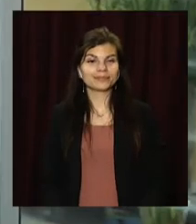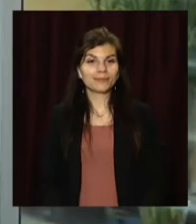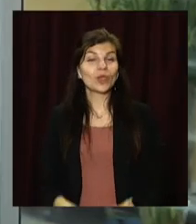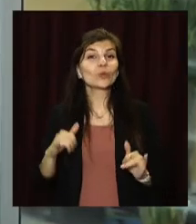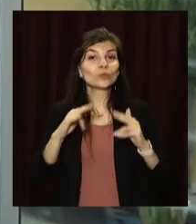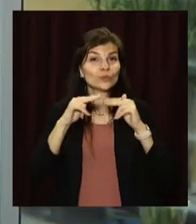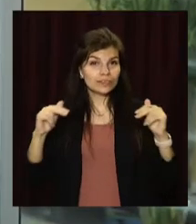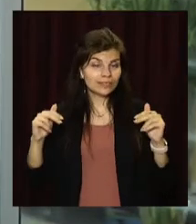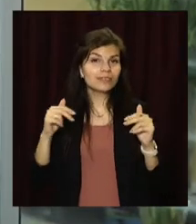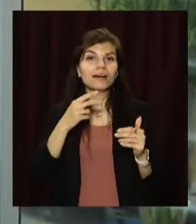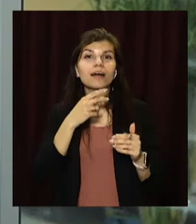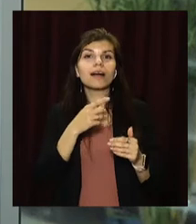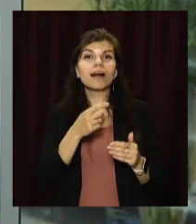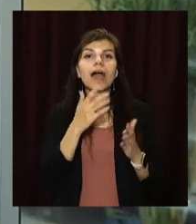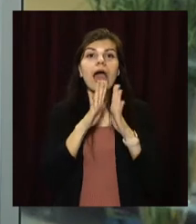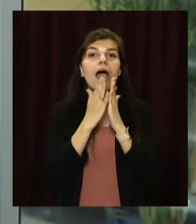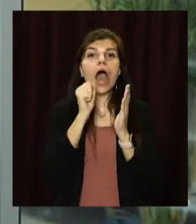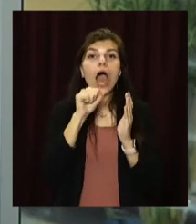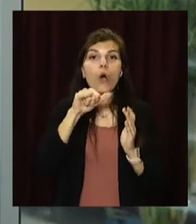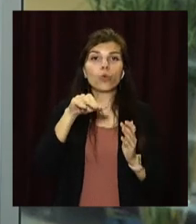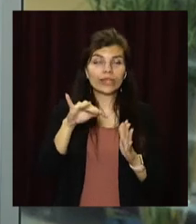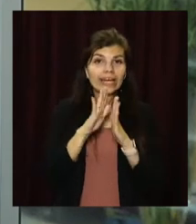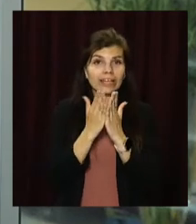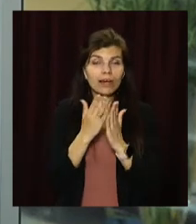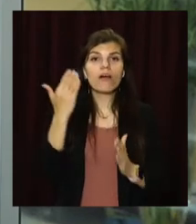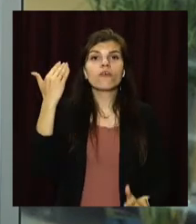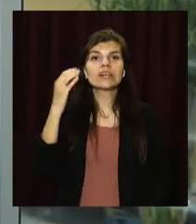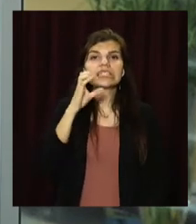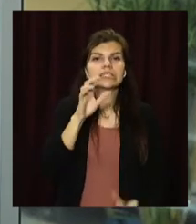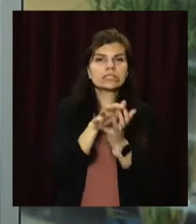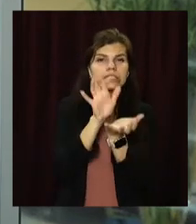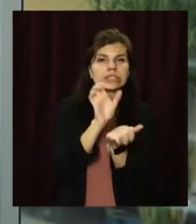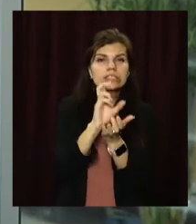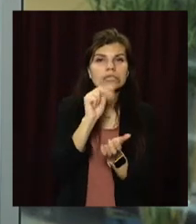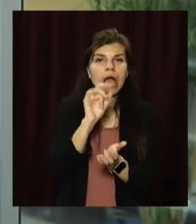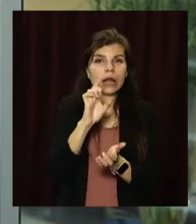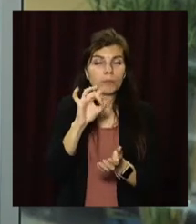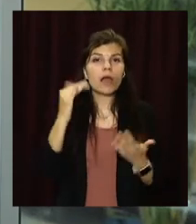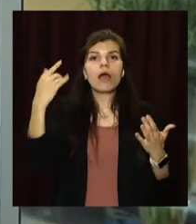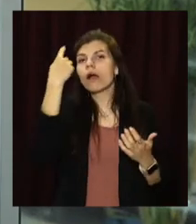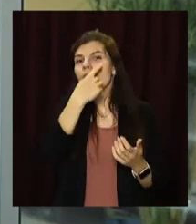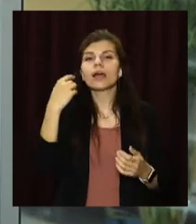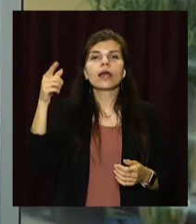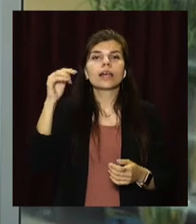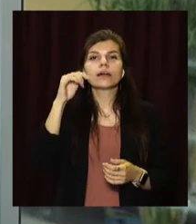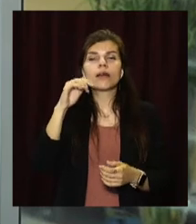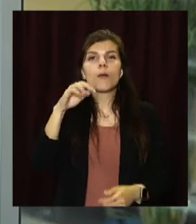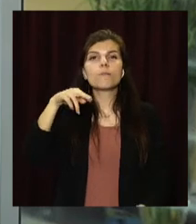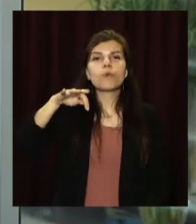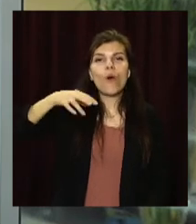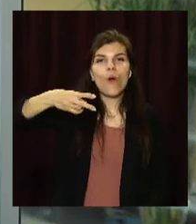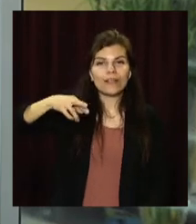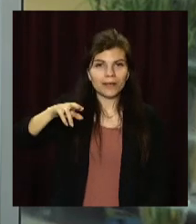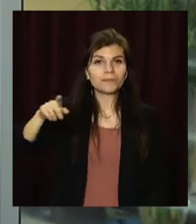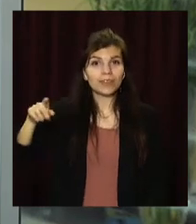У Дніпрі презентували аудіокнигу «Скарби Олександра Поля». Презентацію провели в залі музею історії Дніпра, яка